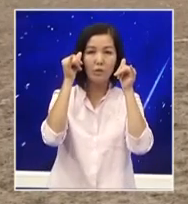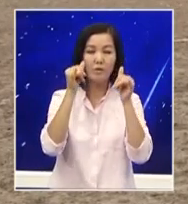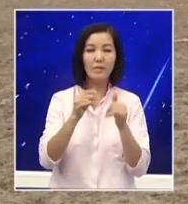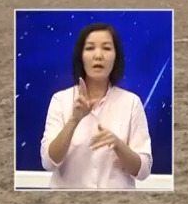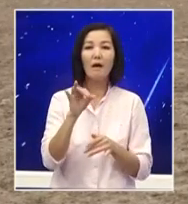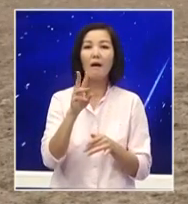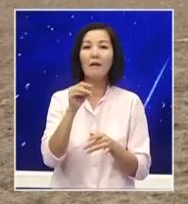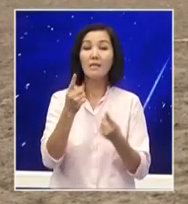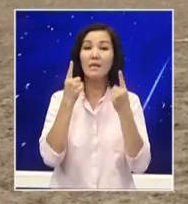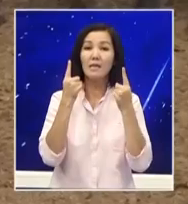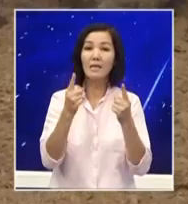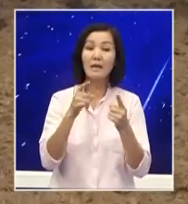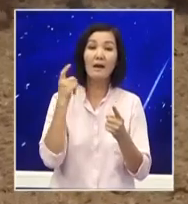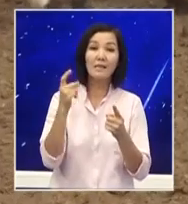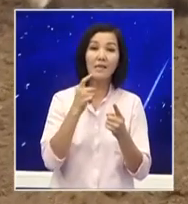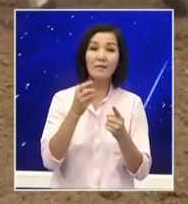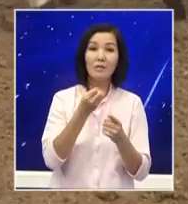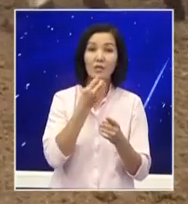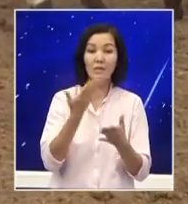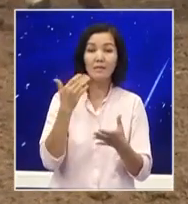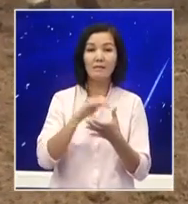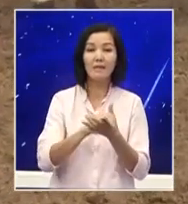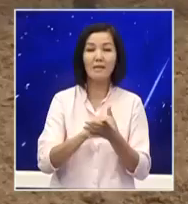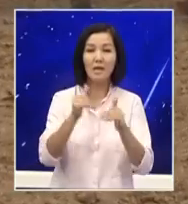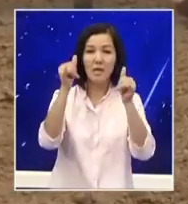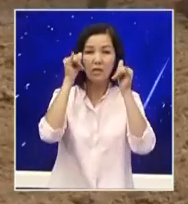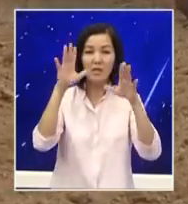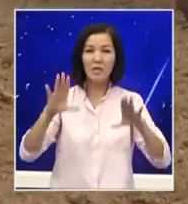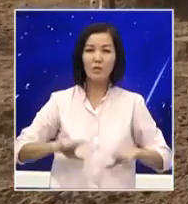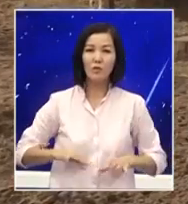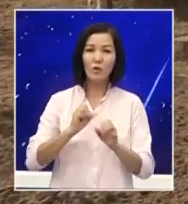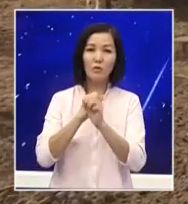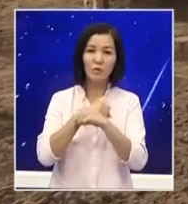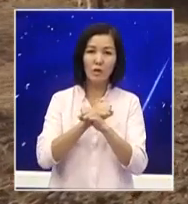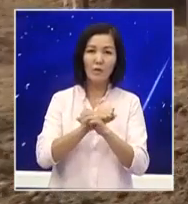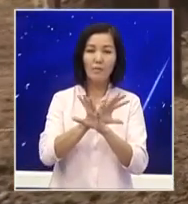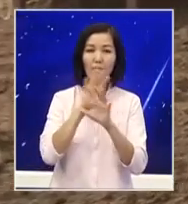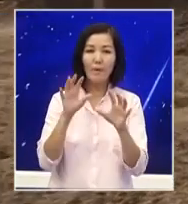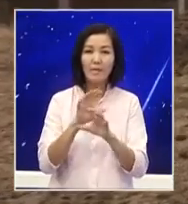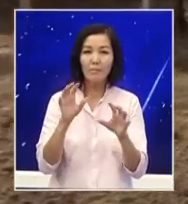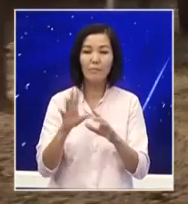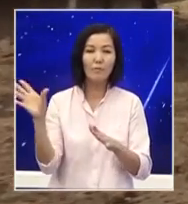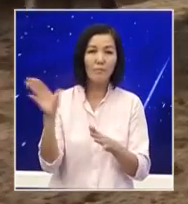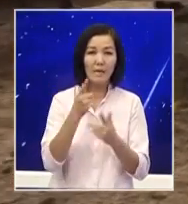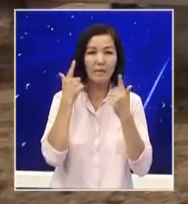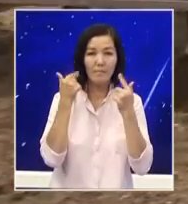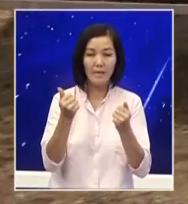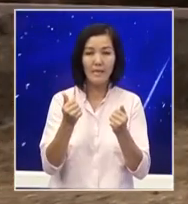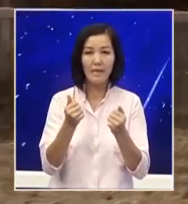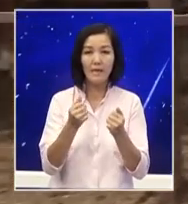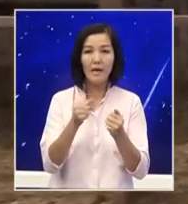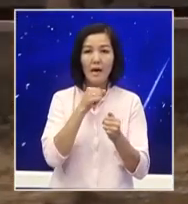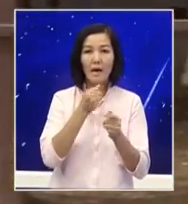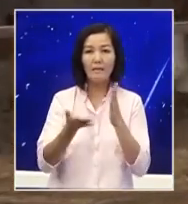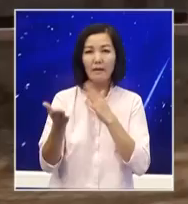халқы оны ірі шаруа иесі ретінде жақсы таниды. Ірі қара, жылқы, түйе мен ұсақ малды күтіп баптаудың қыр-сырын біледі. Ата кәсіпті кәсіп